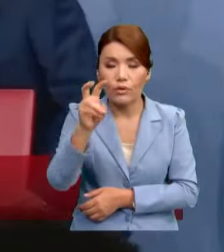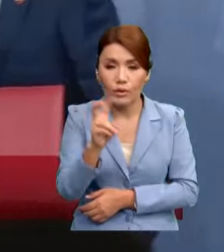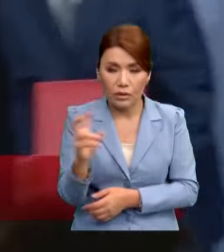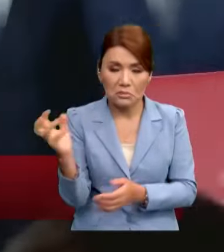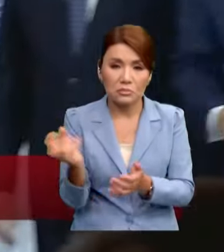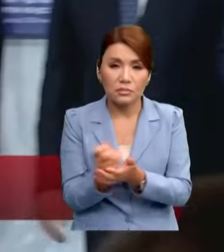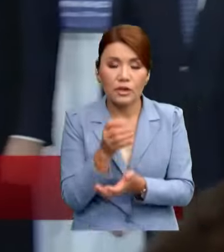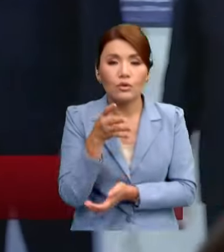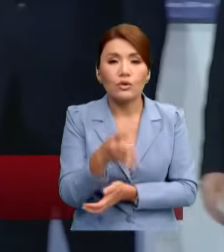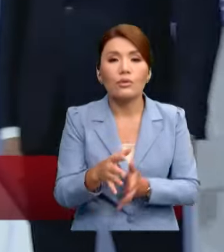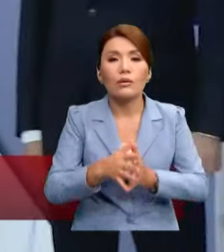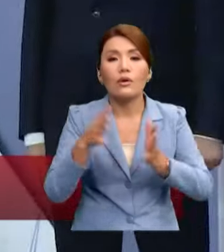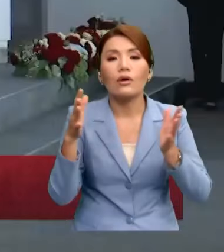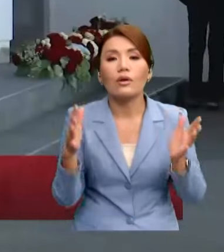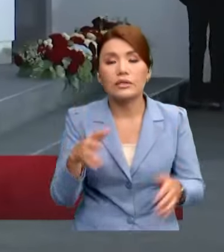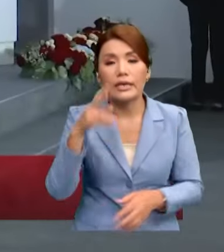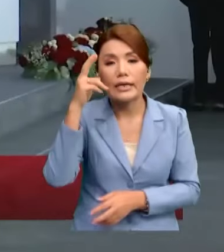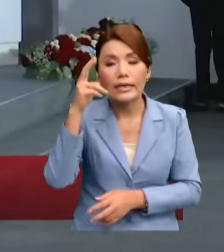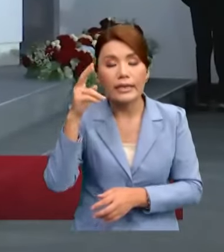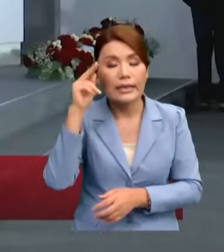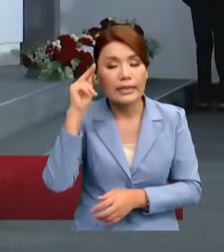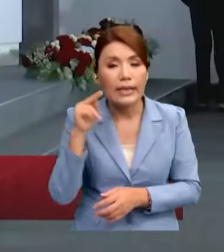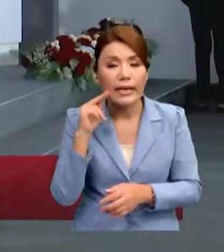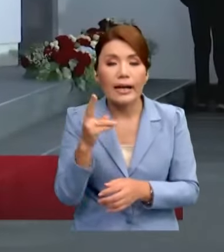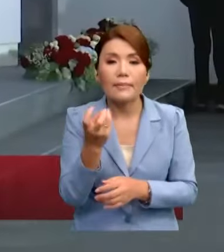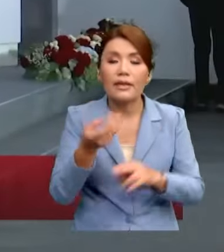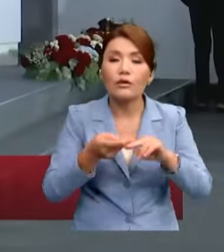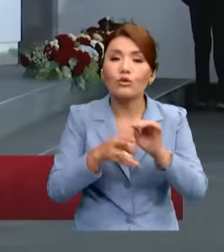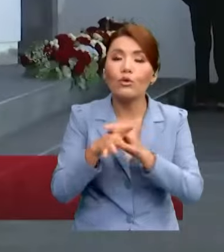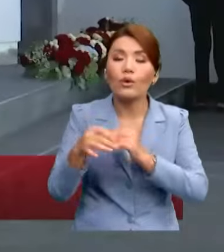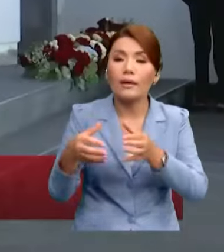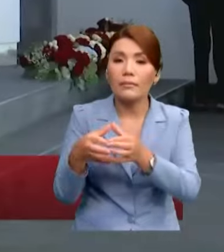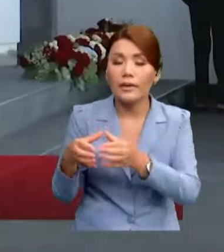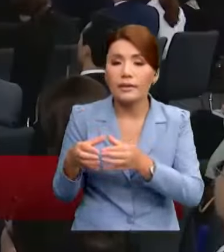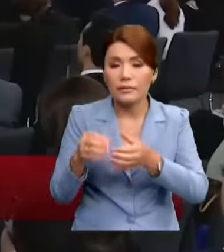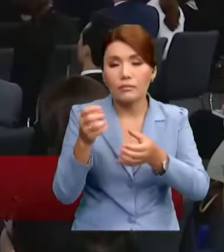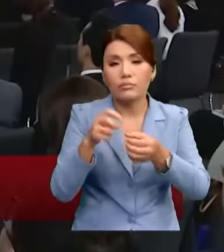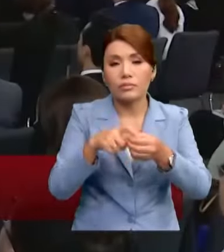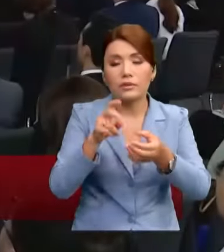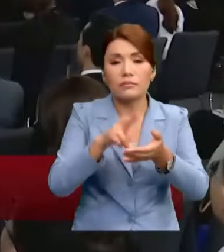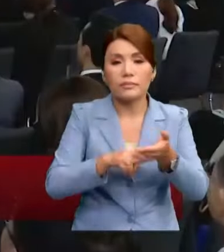елімізде 4000-нан астам Қытай капиталы қамтылған компания тіркелген.